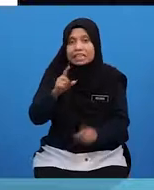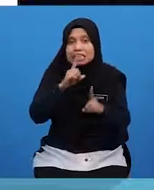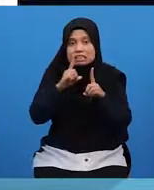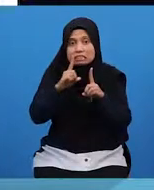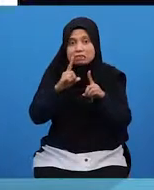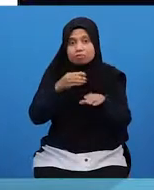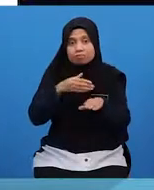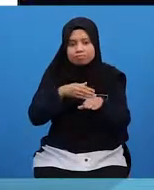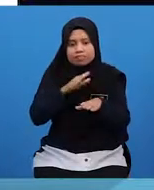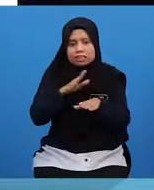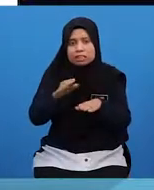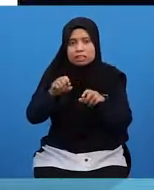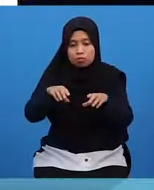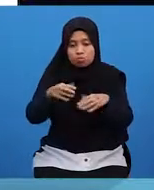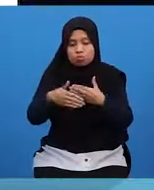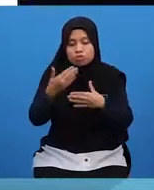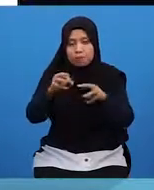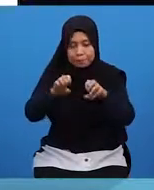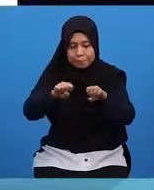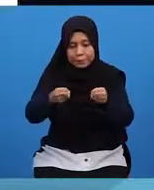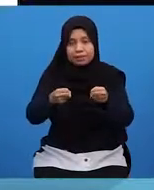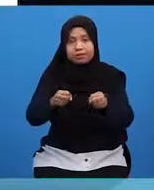diterap pada kain tidak mudah patah.